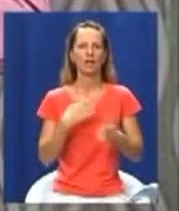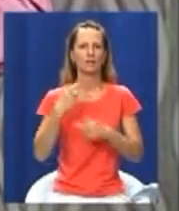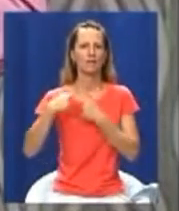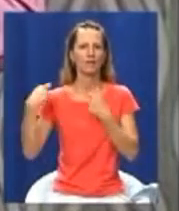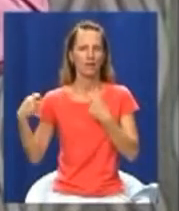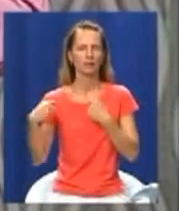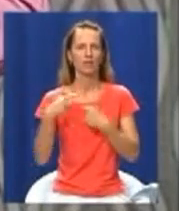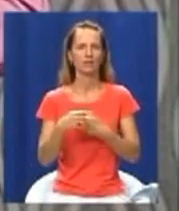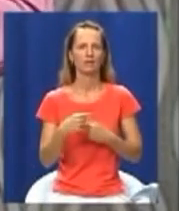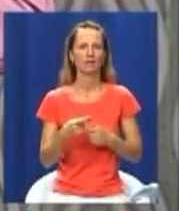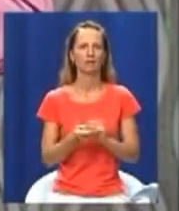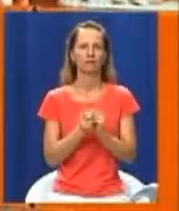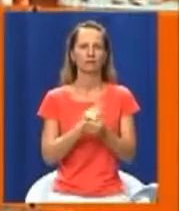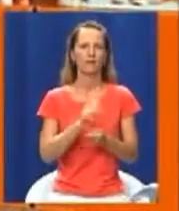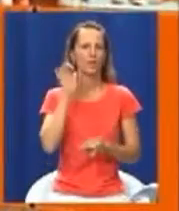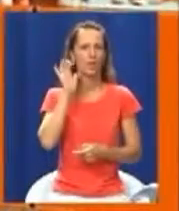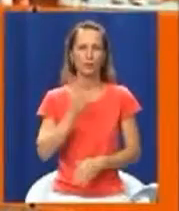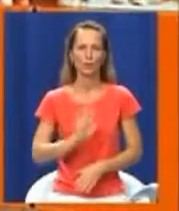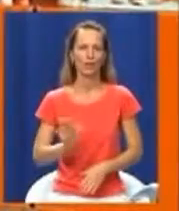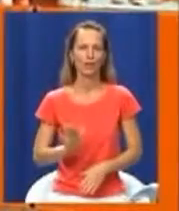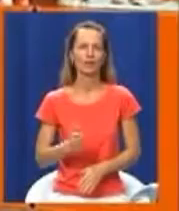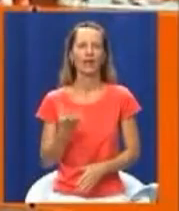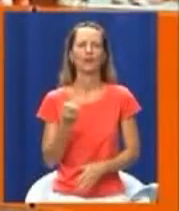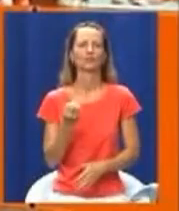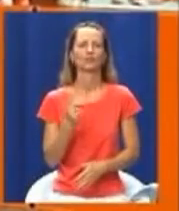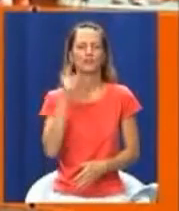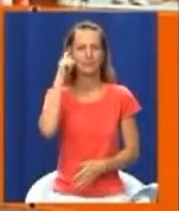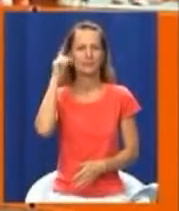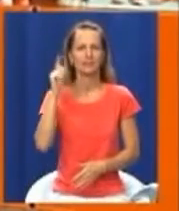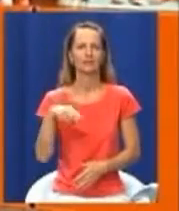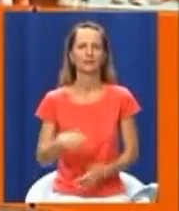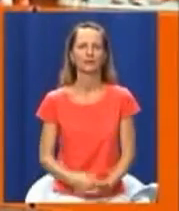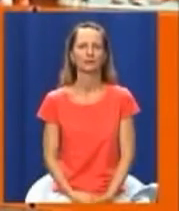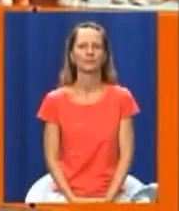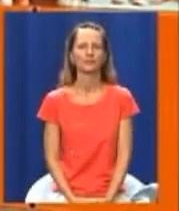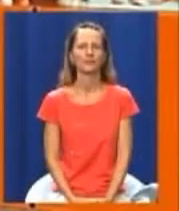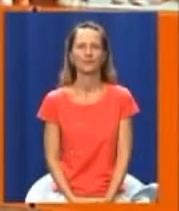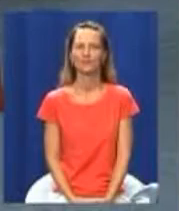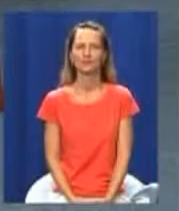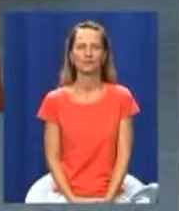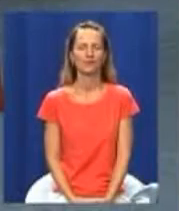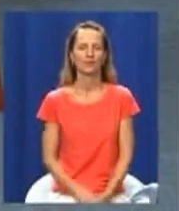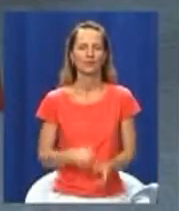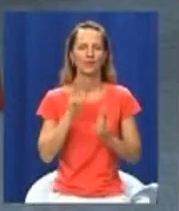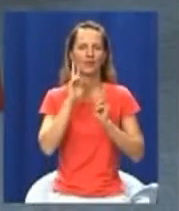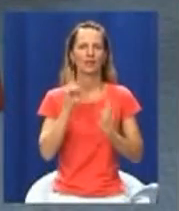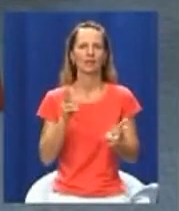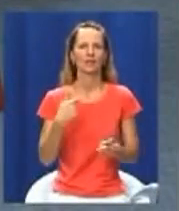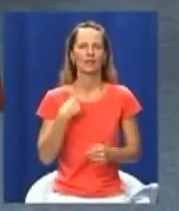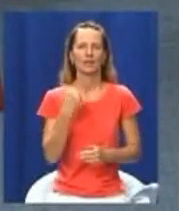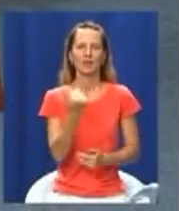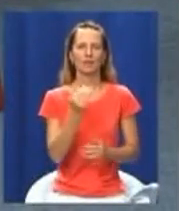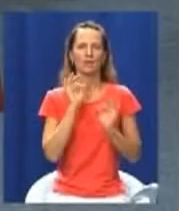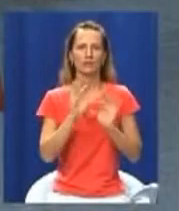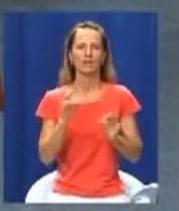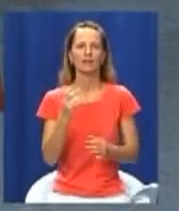вони становляться дуже-дуже неслухняними. Так. А ще щось знаєш? Ні. Ні. Ну тоді я розкажу тобі, слухай.